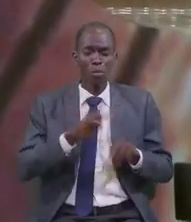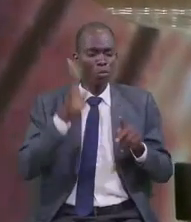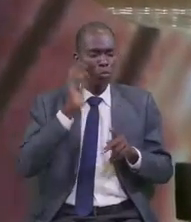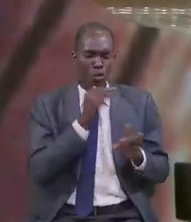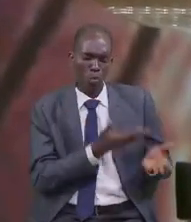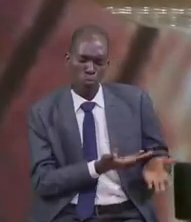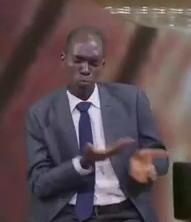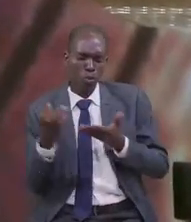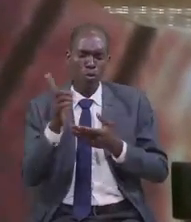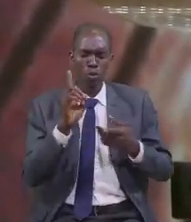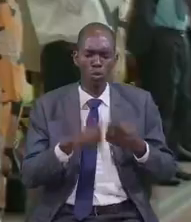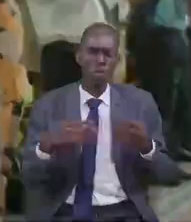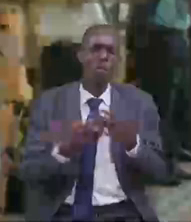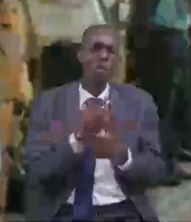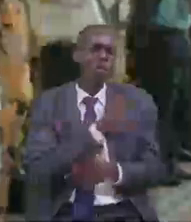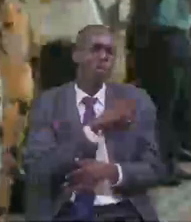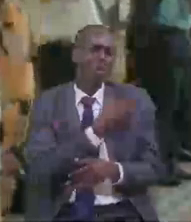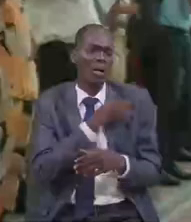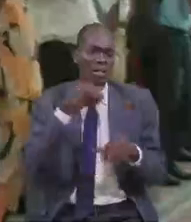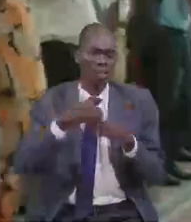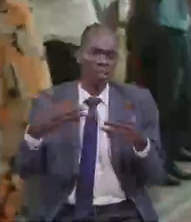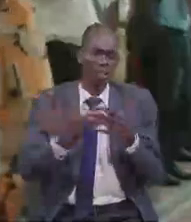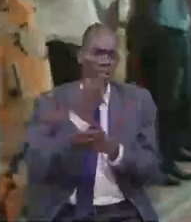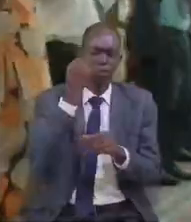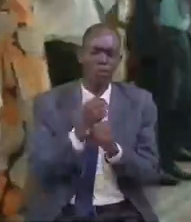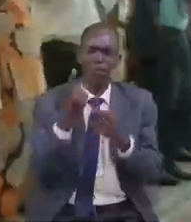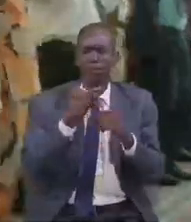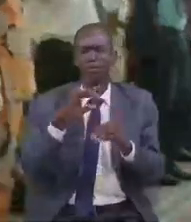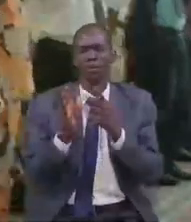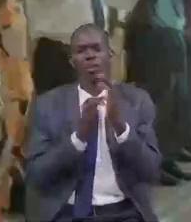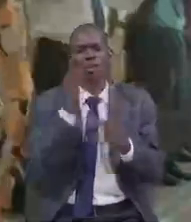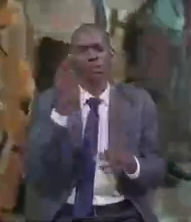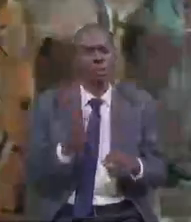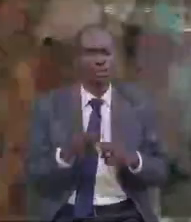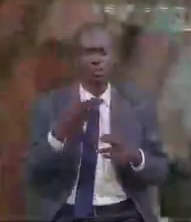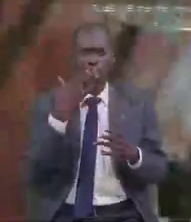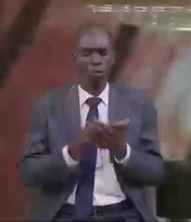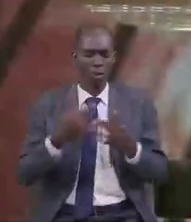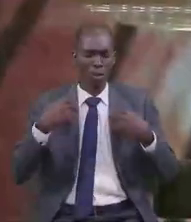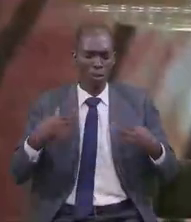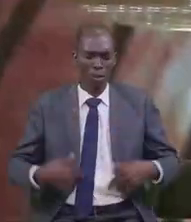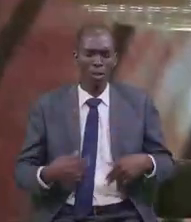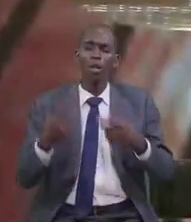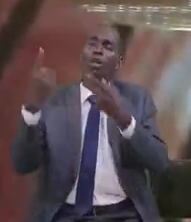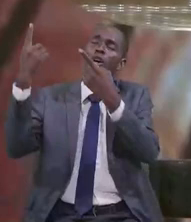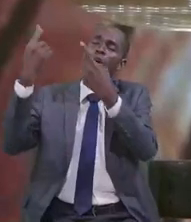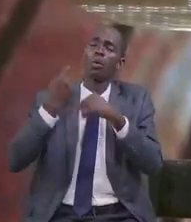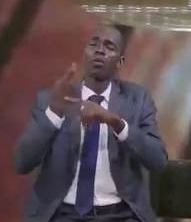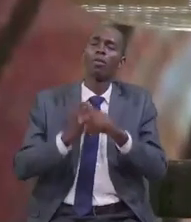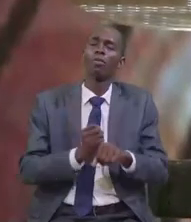Vous n'irez pas à l'hôpital dans la nouvelle année. La santé venant du